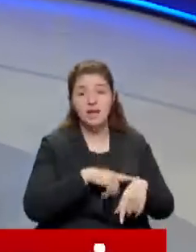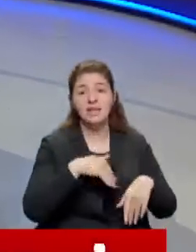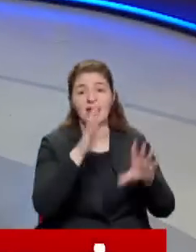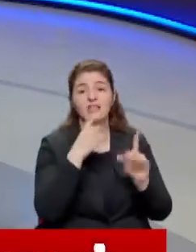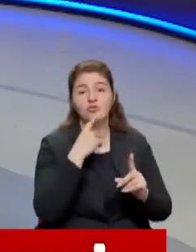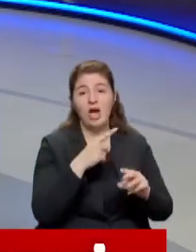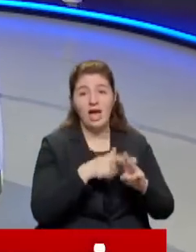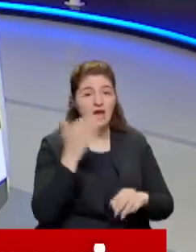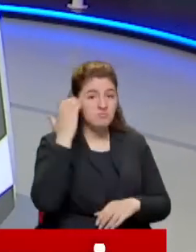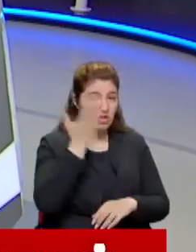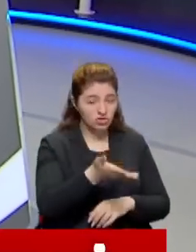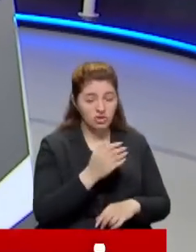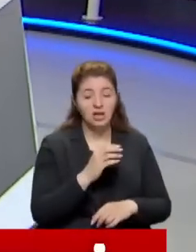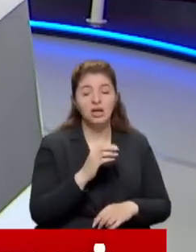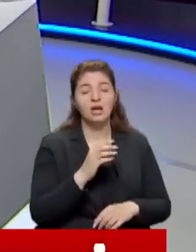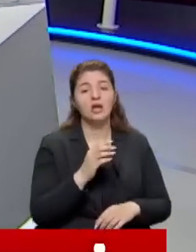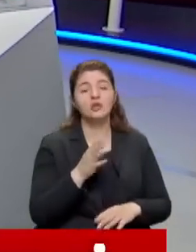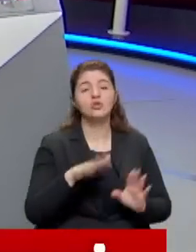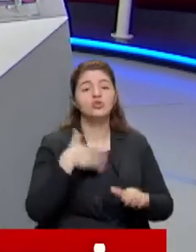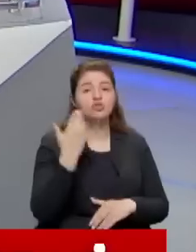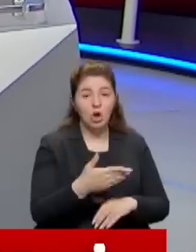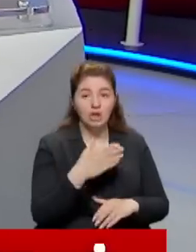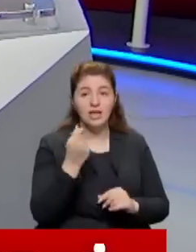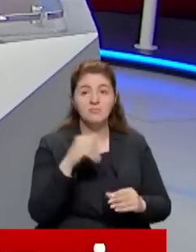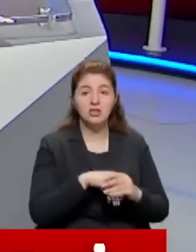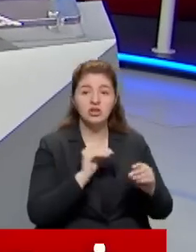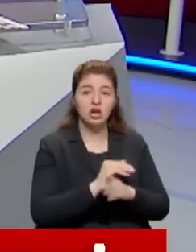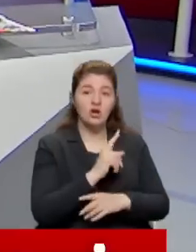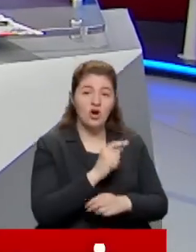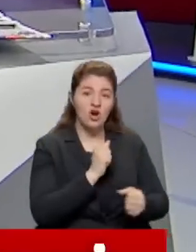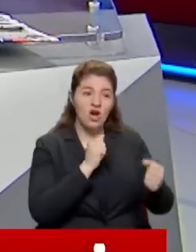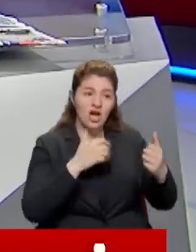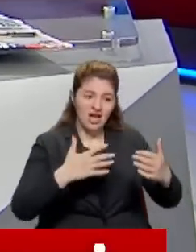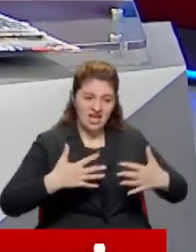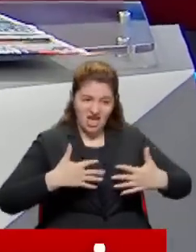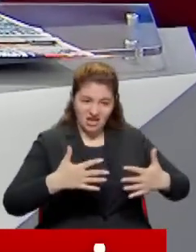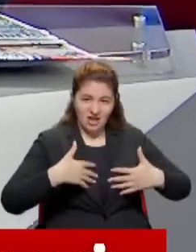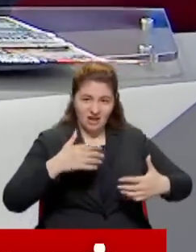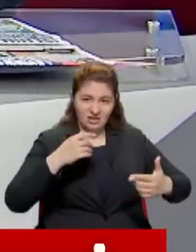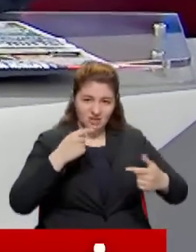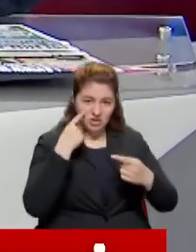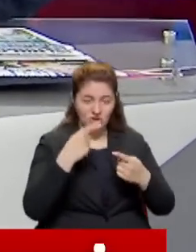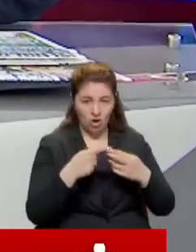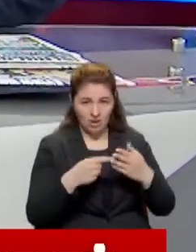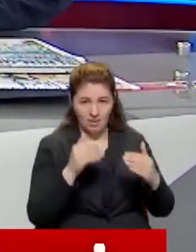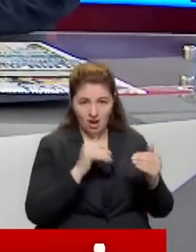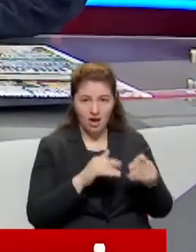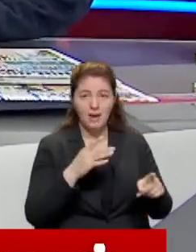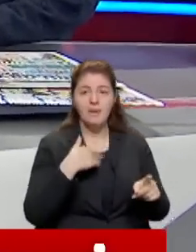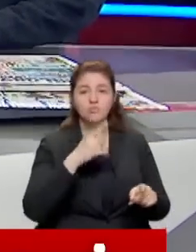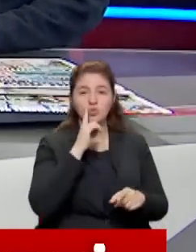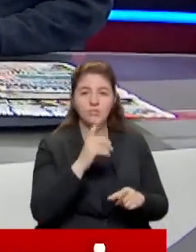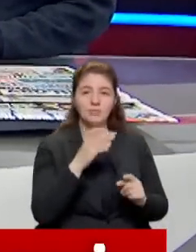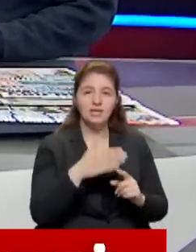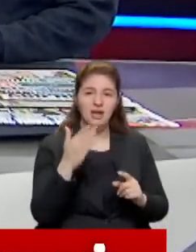diyor Erkan Baş. Sonra İYİ Parti'de yaşanan o heyecanlı temayül yoklaması ve benim sorum da